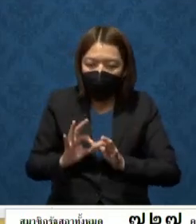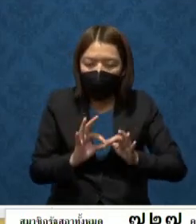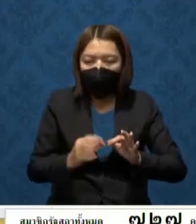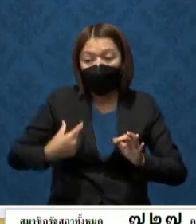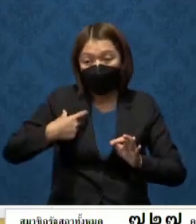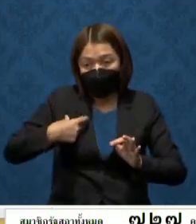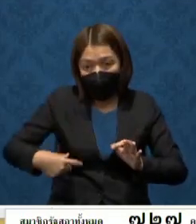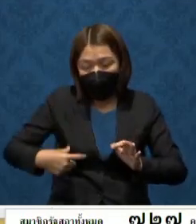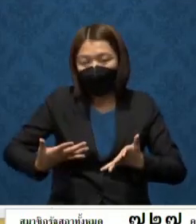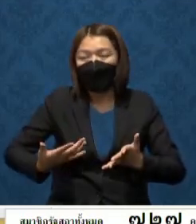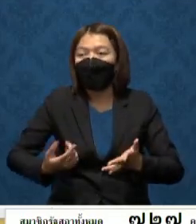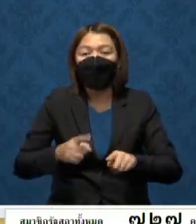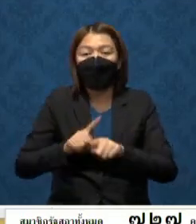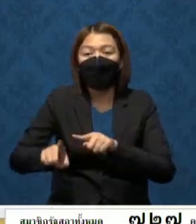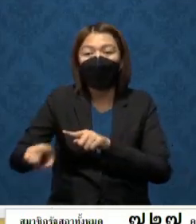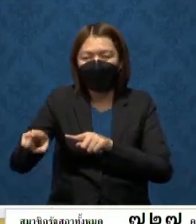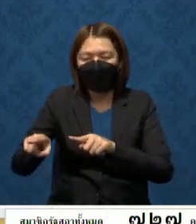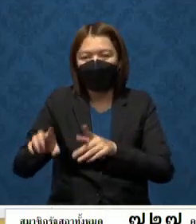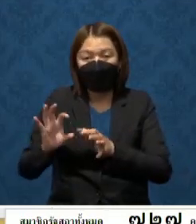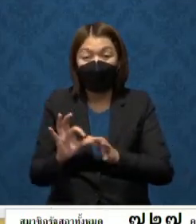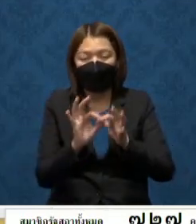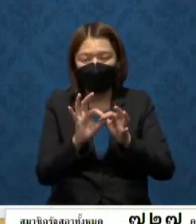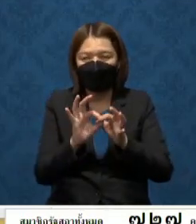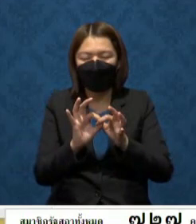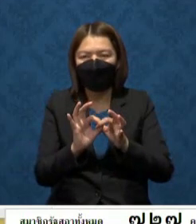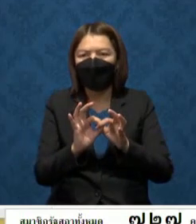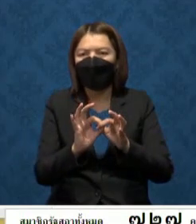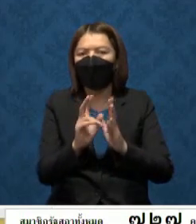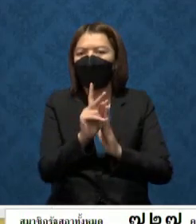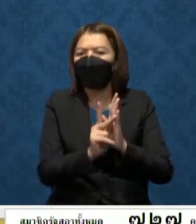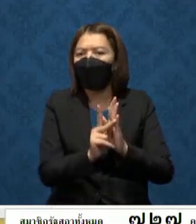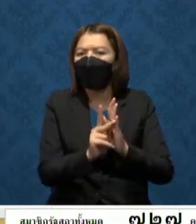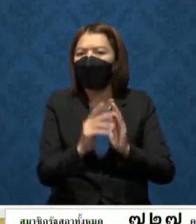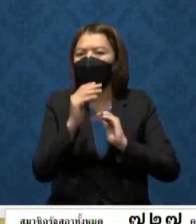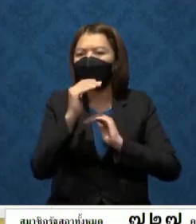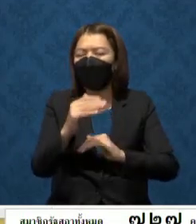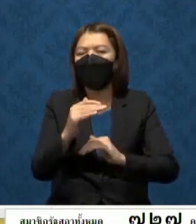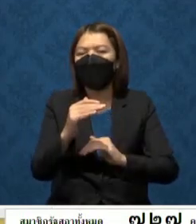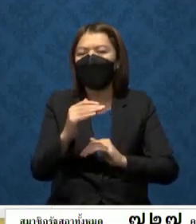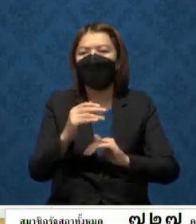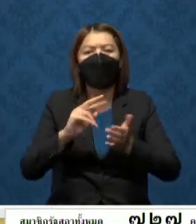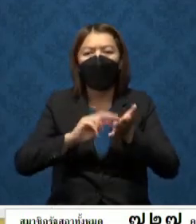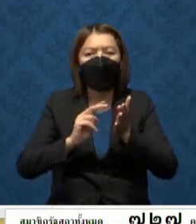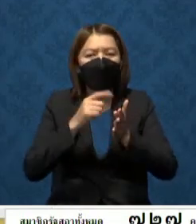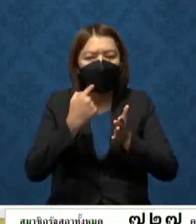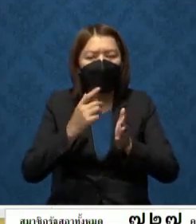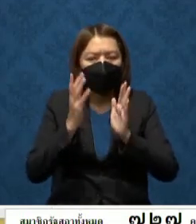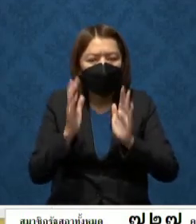ไ้ในมาตตต่างๆของกฎหมายชก่านี้แล้วนั้นกส่นเกี่วท่ควรที่จะหมายถงใครบ้าง